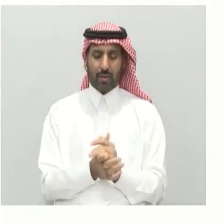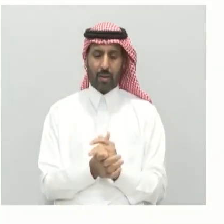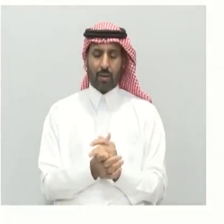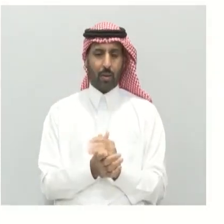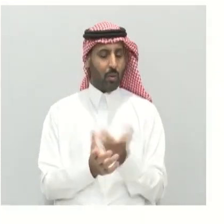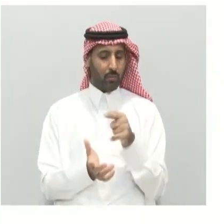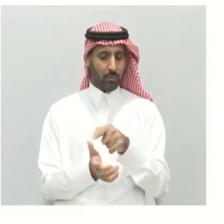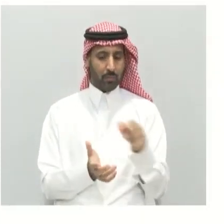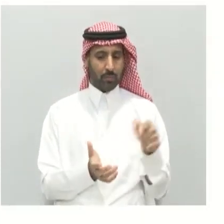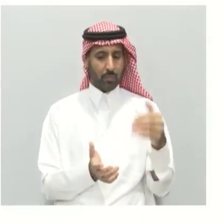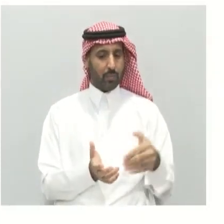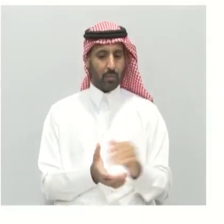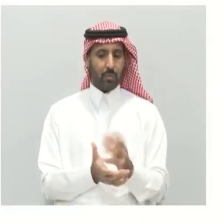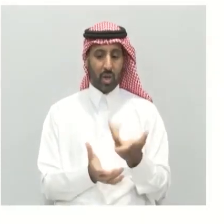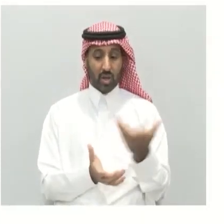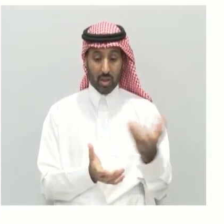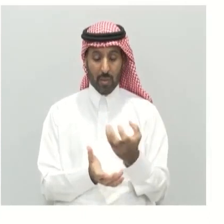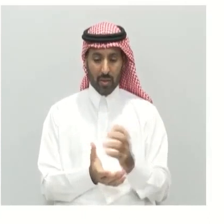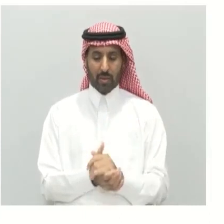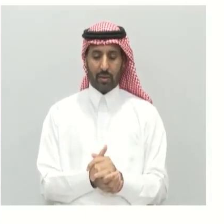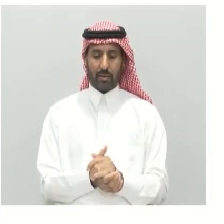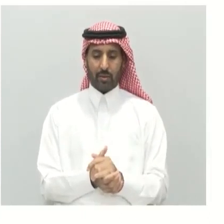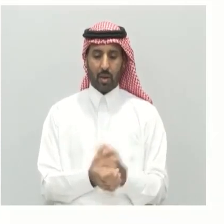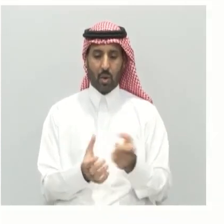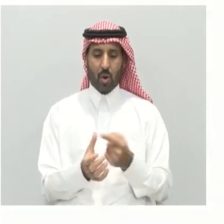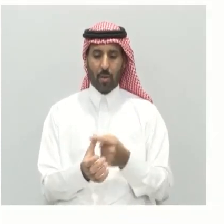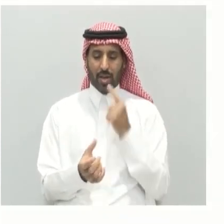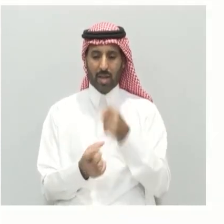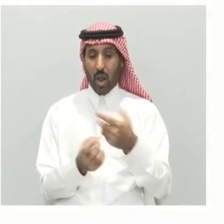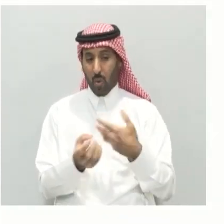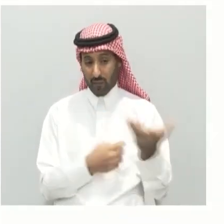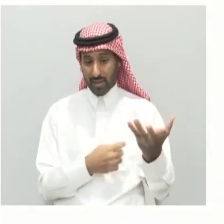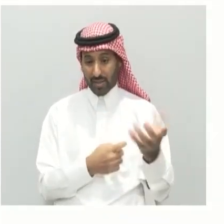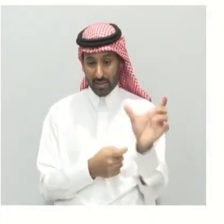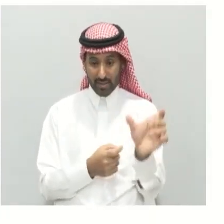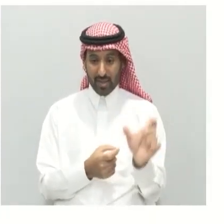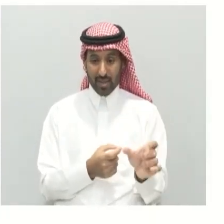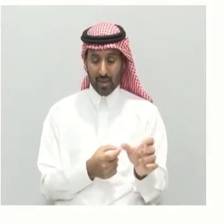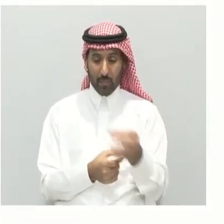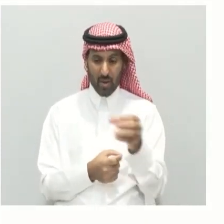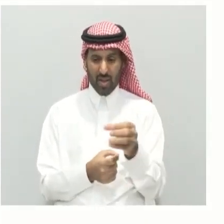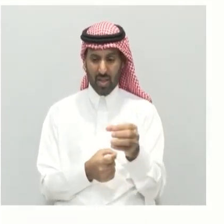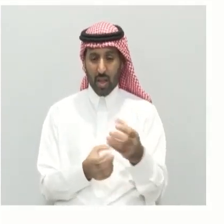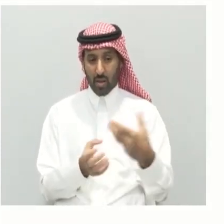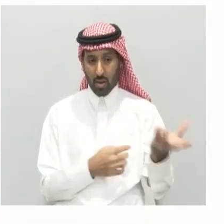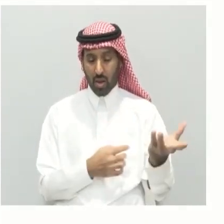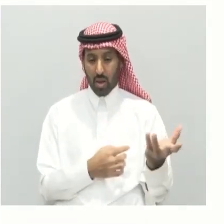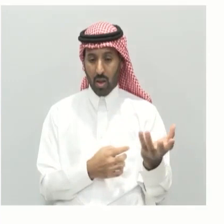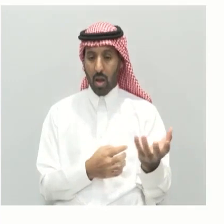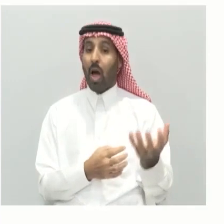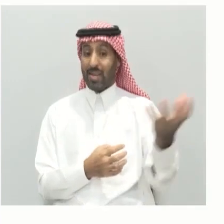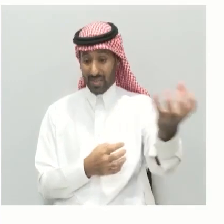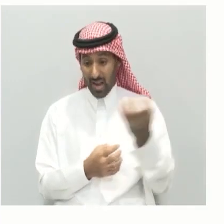يعد من الاشياء اللي ذكرناها طيب الماده التي تاكسد لا مستقبل